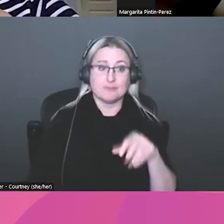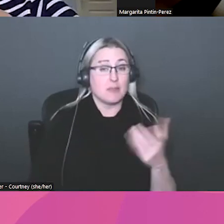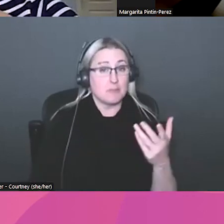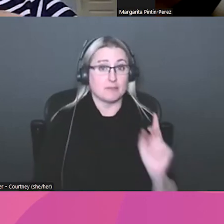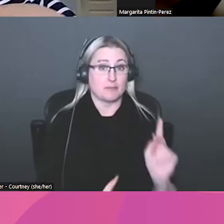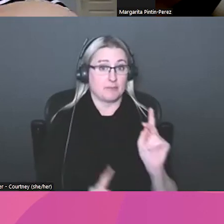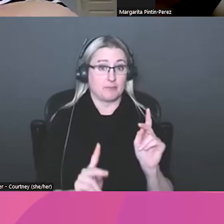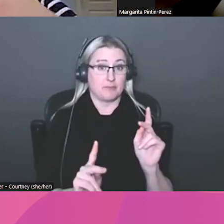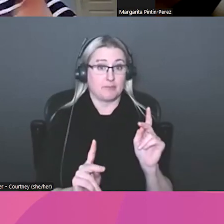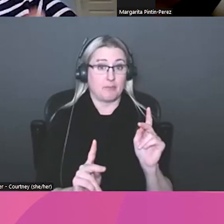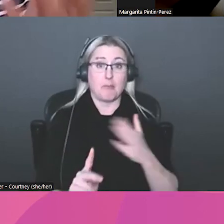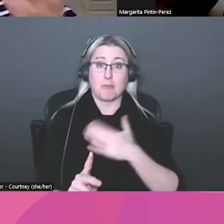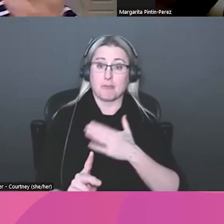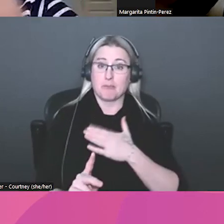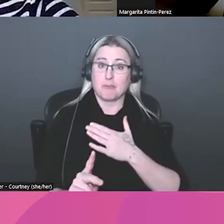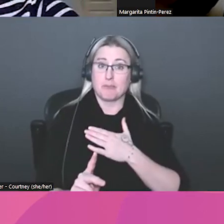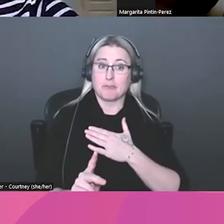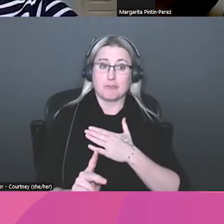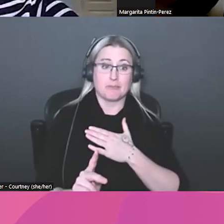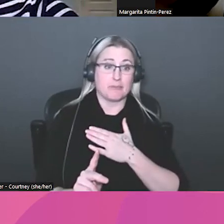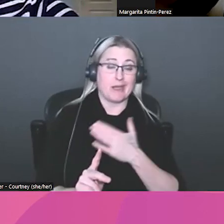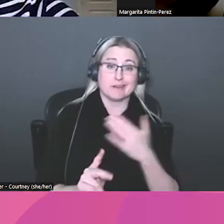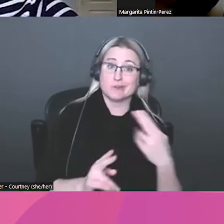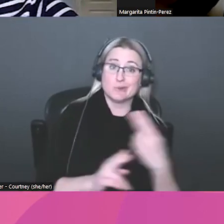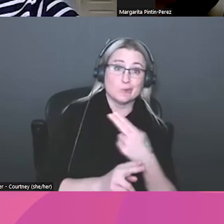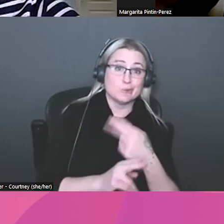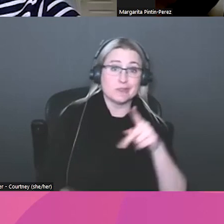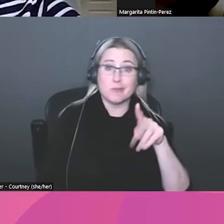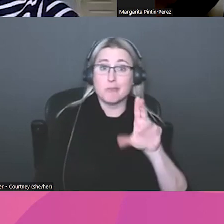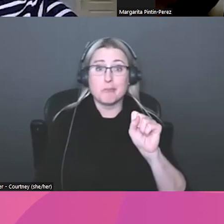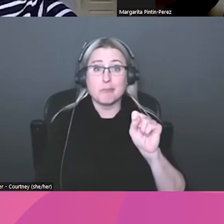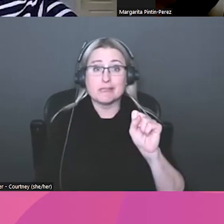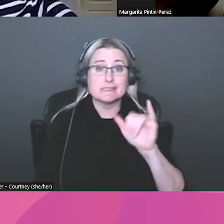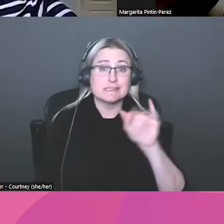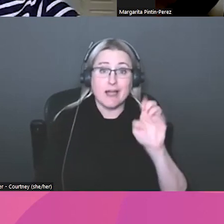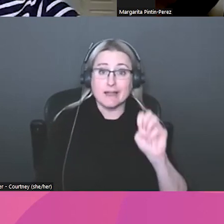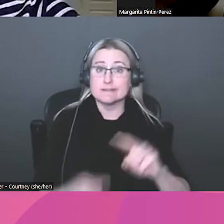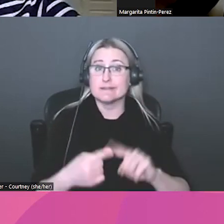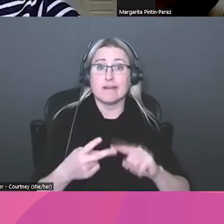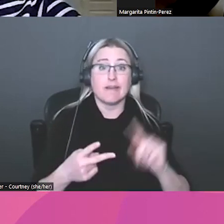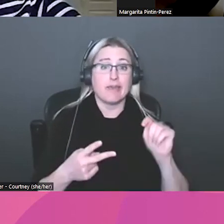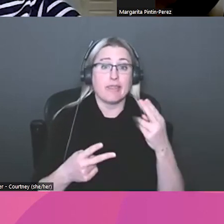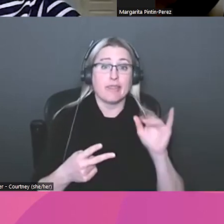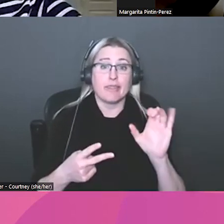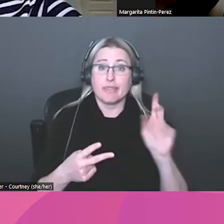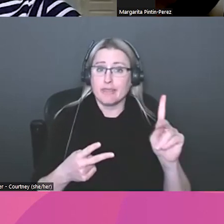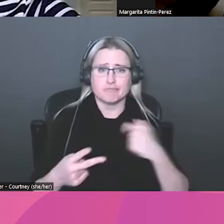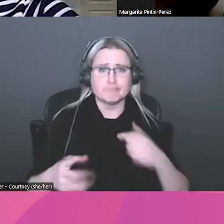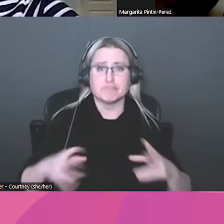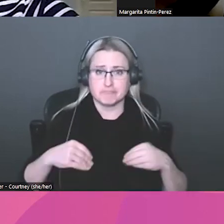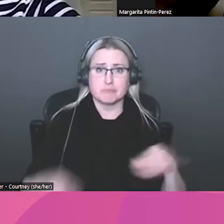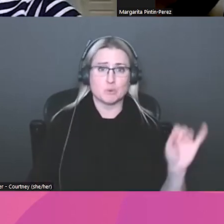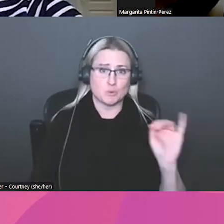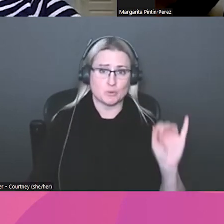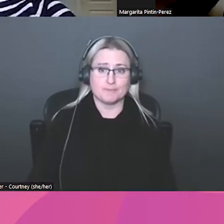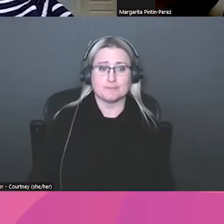étant notre mot, mais c'est si vous voulez utiliser une taille plus ou